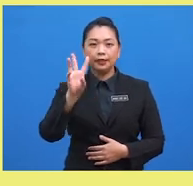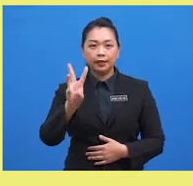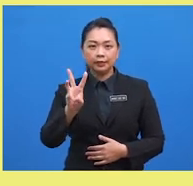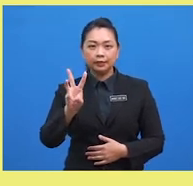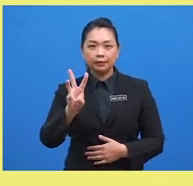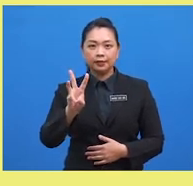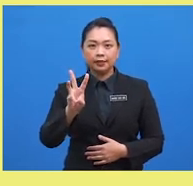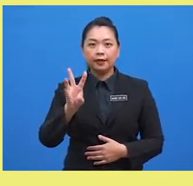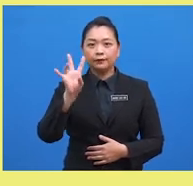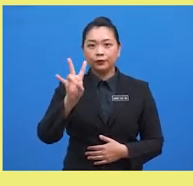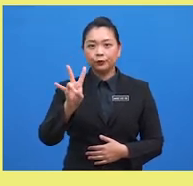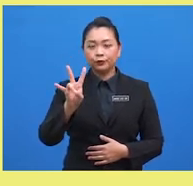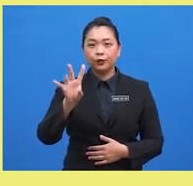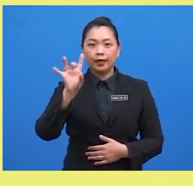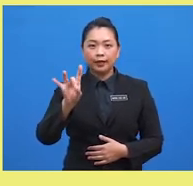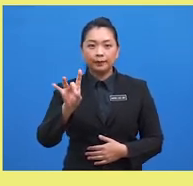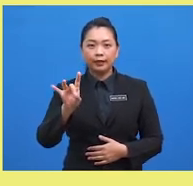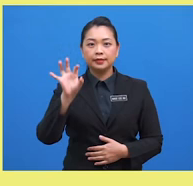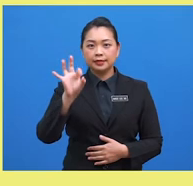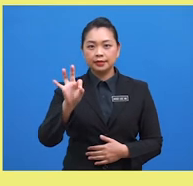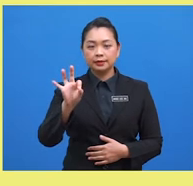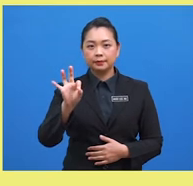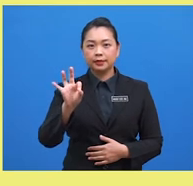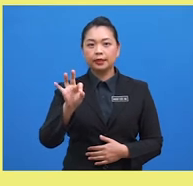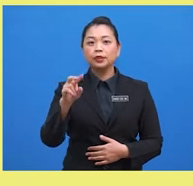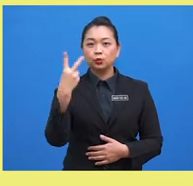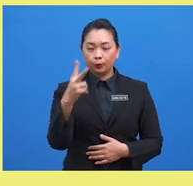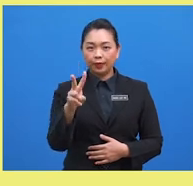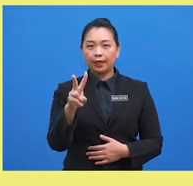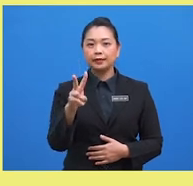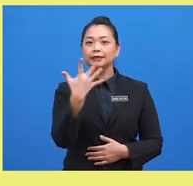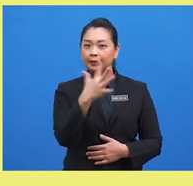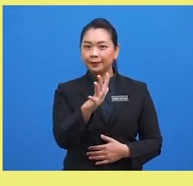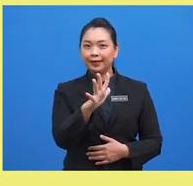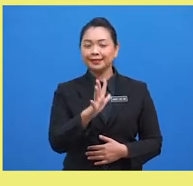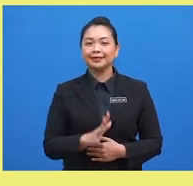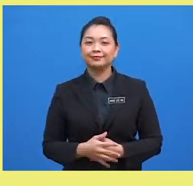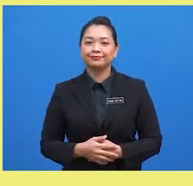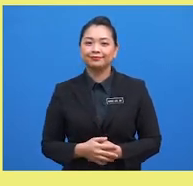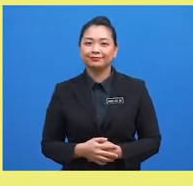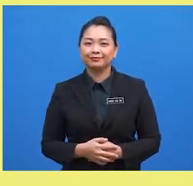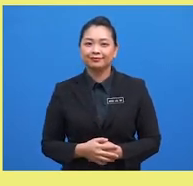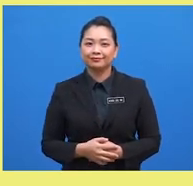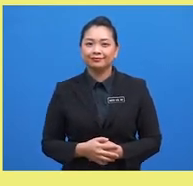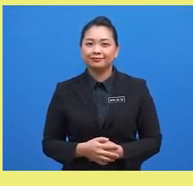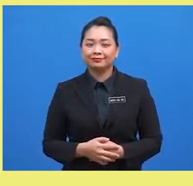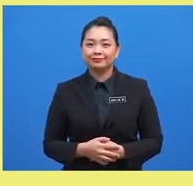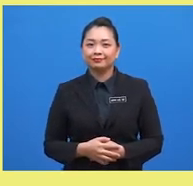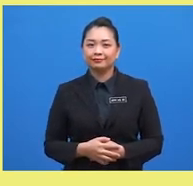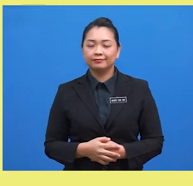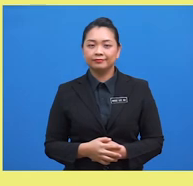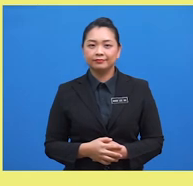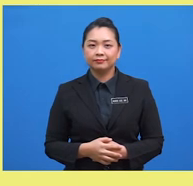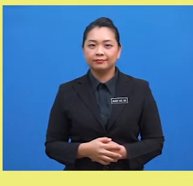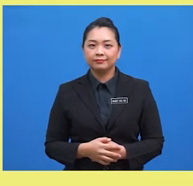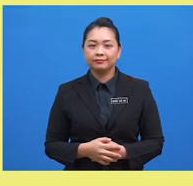5, 6, 7, 8, 9, 12, 15. Seterusnya,